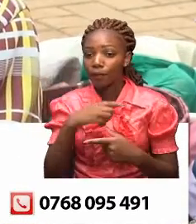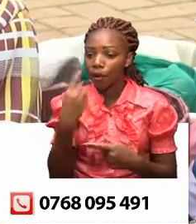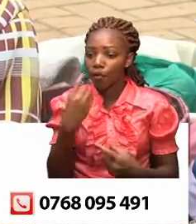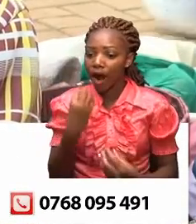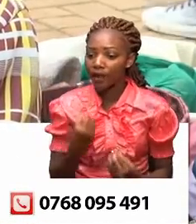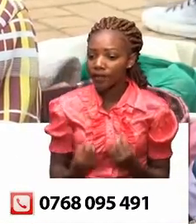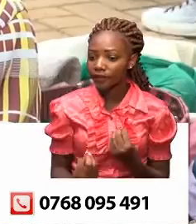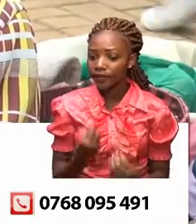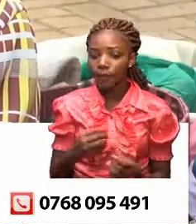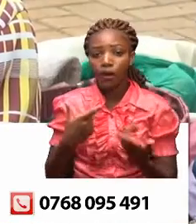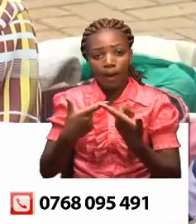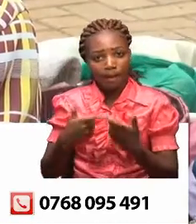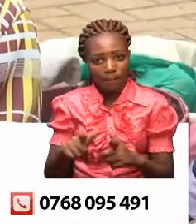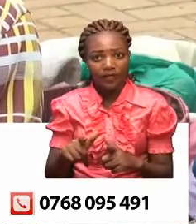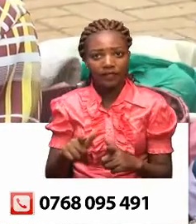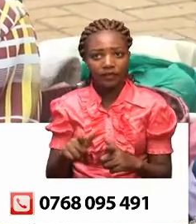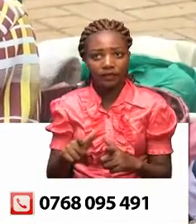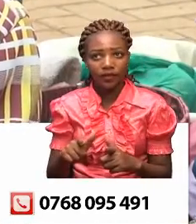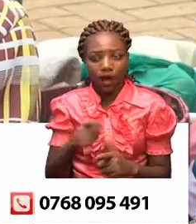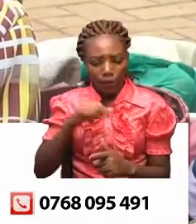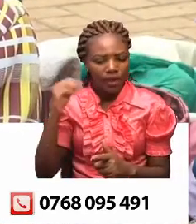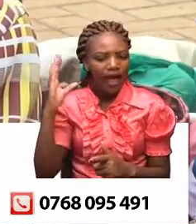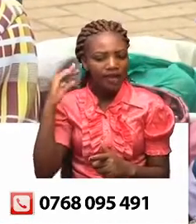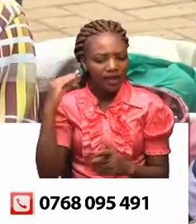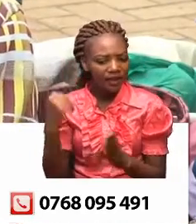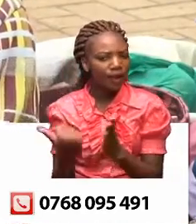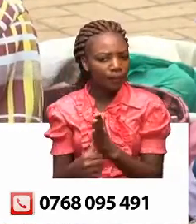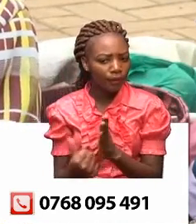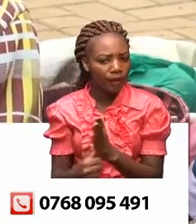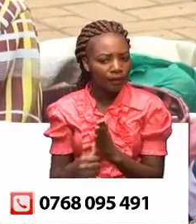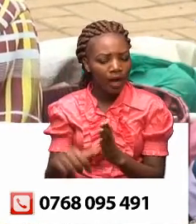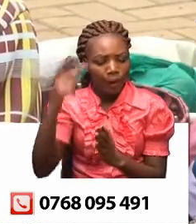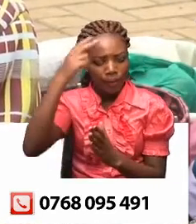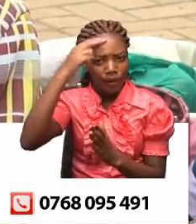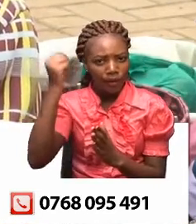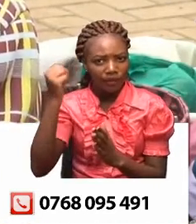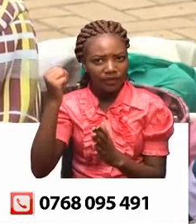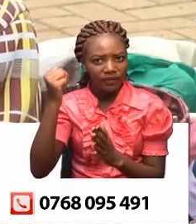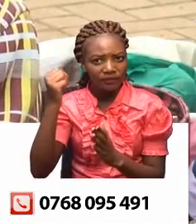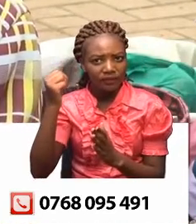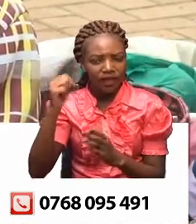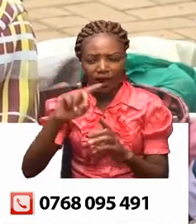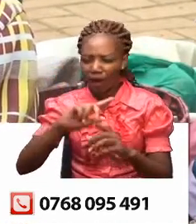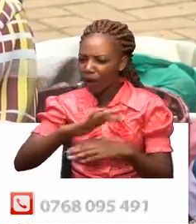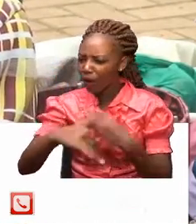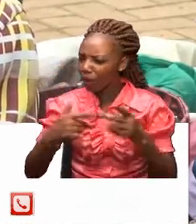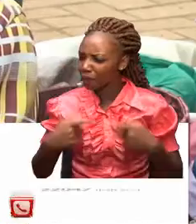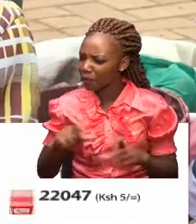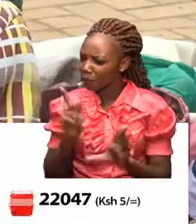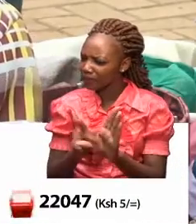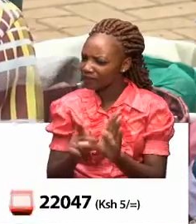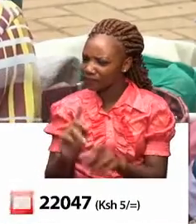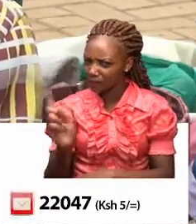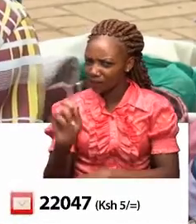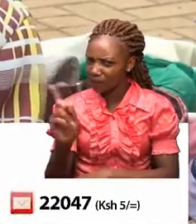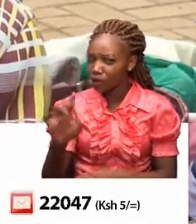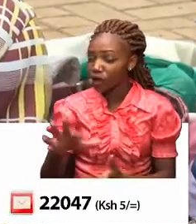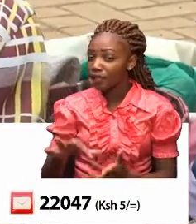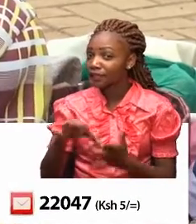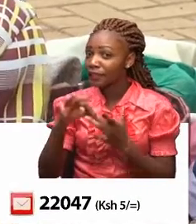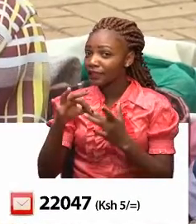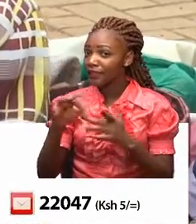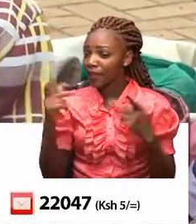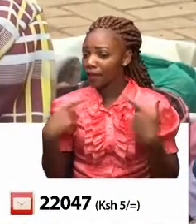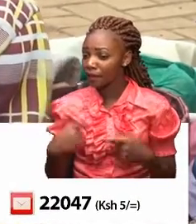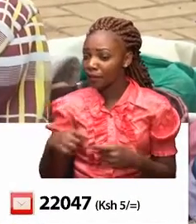lakini tunaona bado kuna shida kidogo manake ijefikia watu wote, hasa wale ambao wako